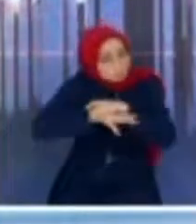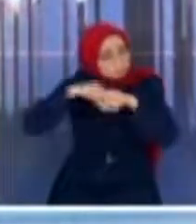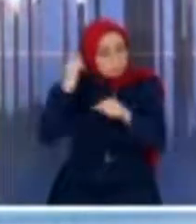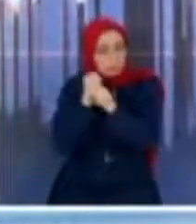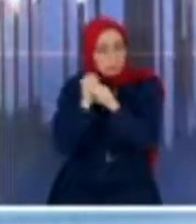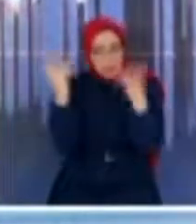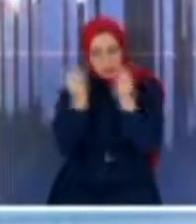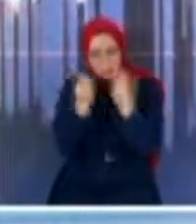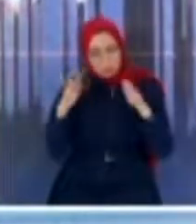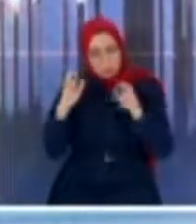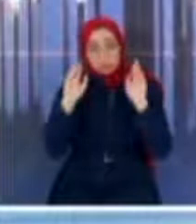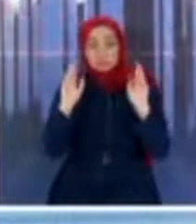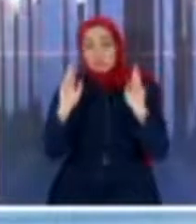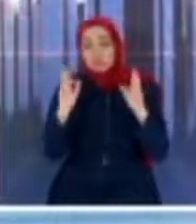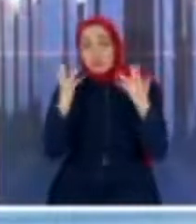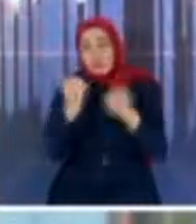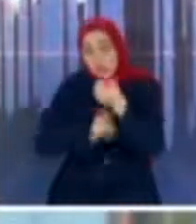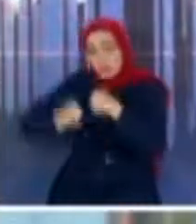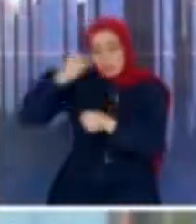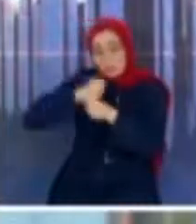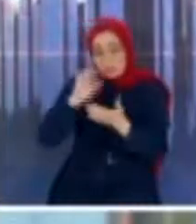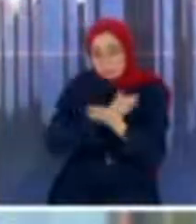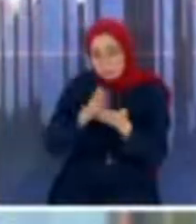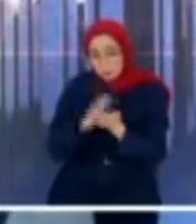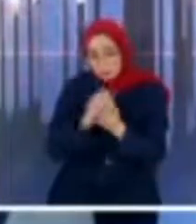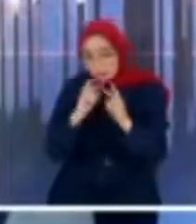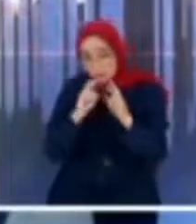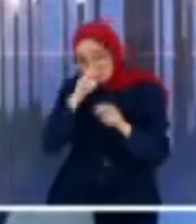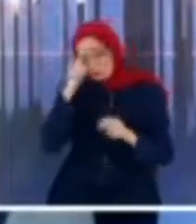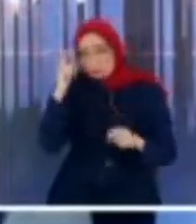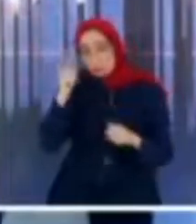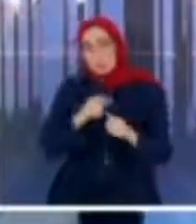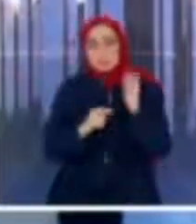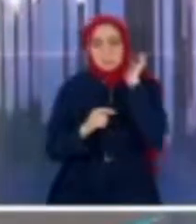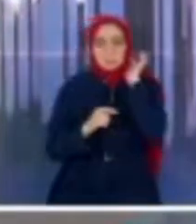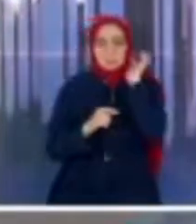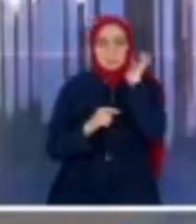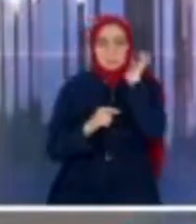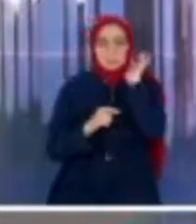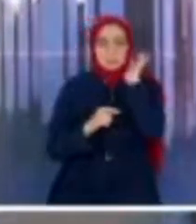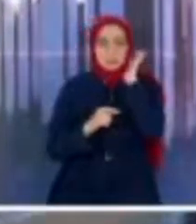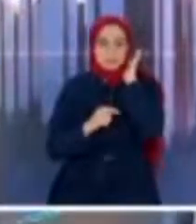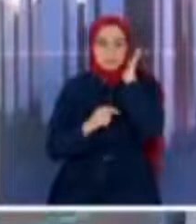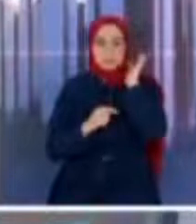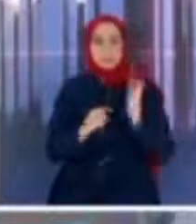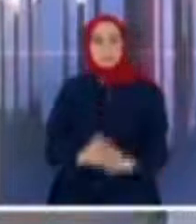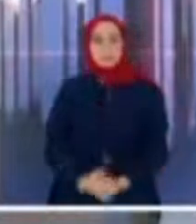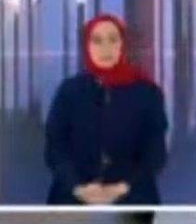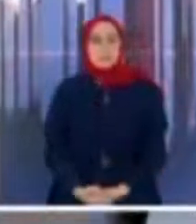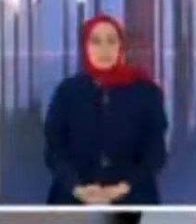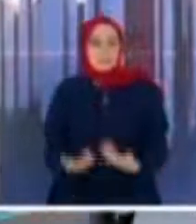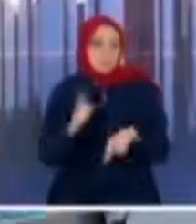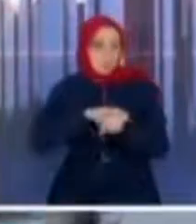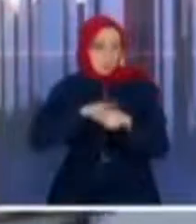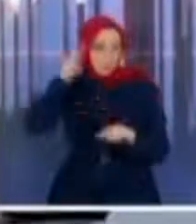الله. على هذاك نحبوا نعملوا المركز هذا. باهي خليني نكمل مع بقيه اعضاء الجمعيه، ما عادش عندكم برشا وقت براتيكمون